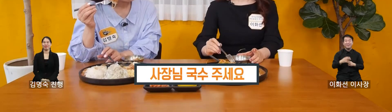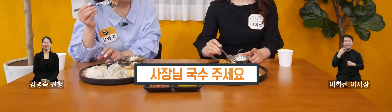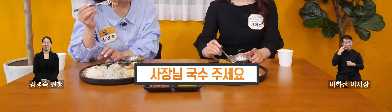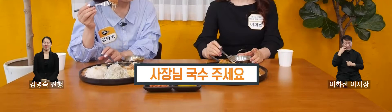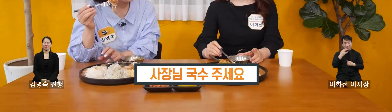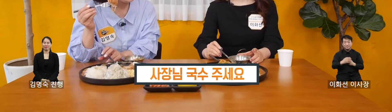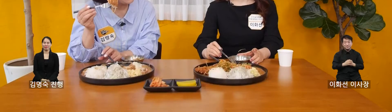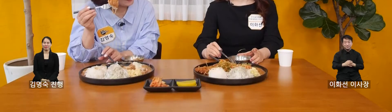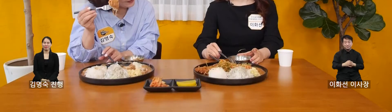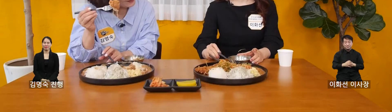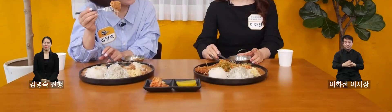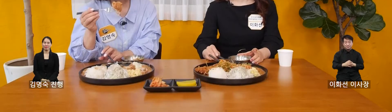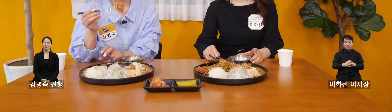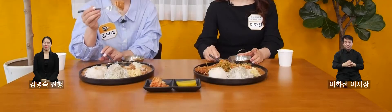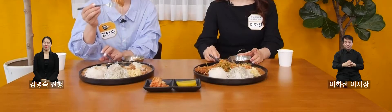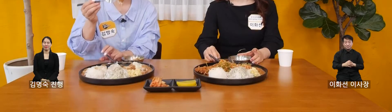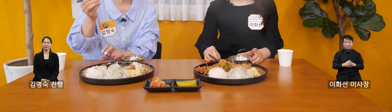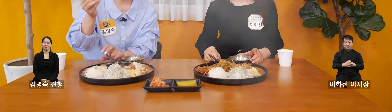네.